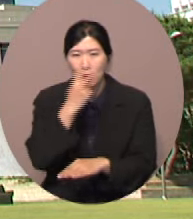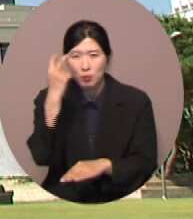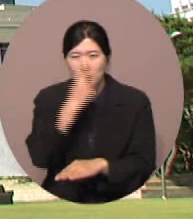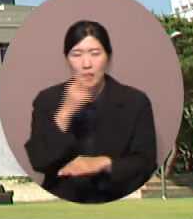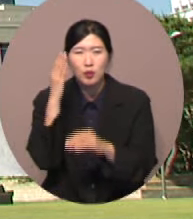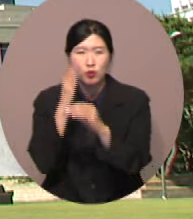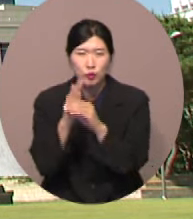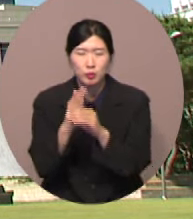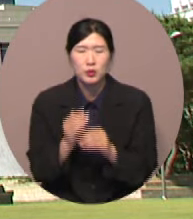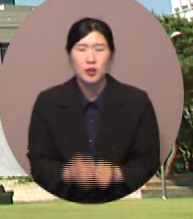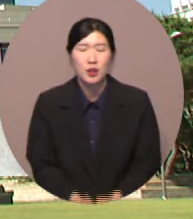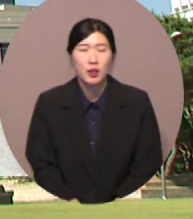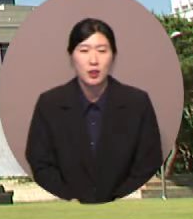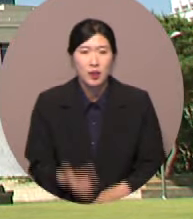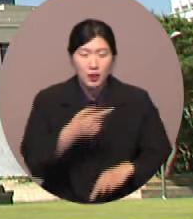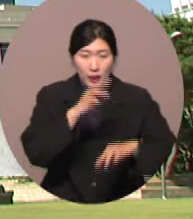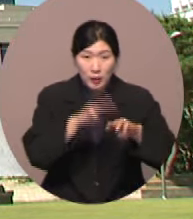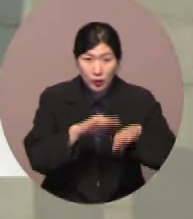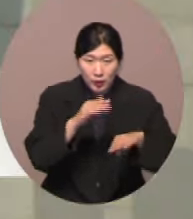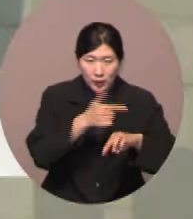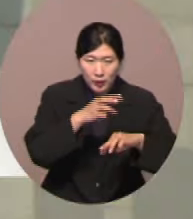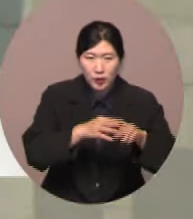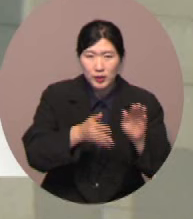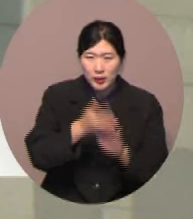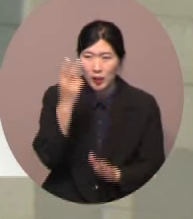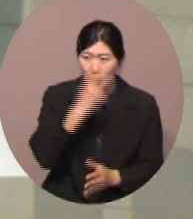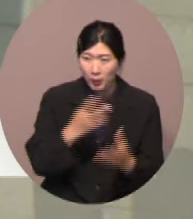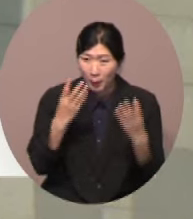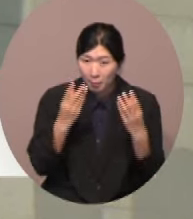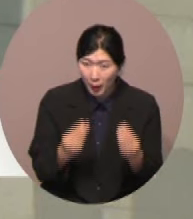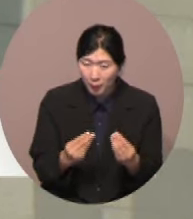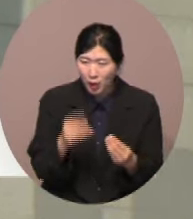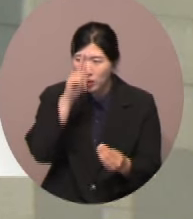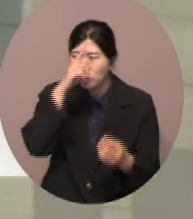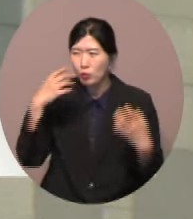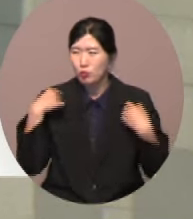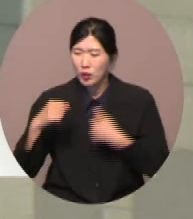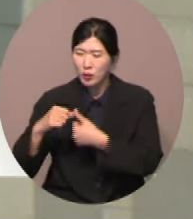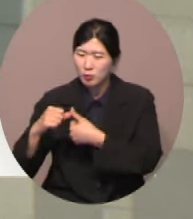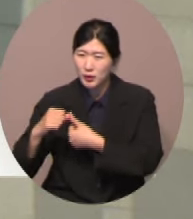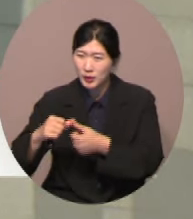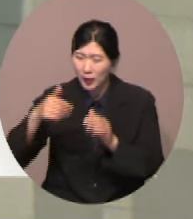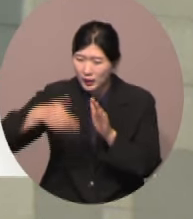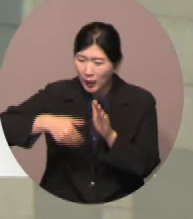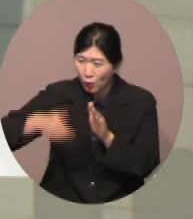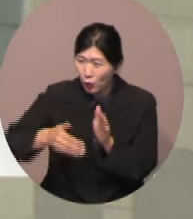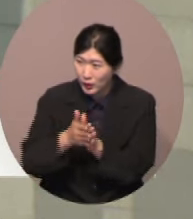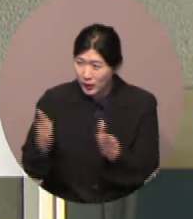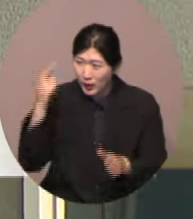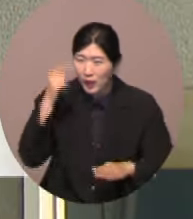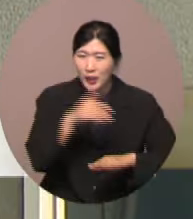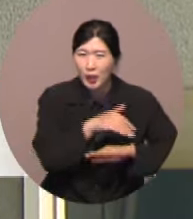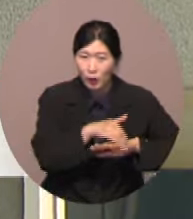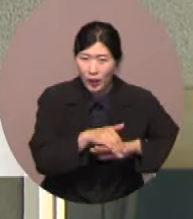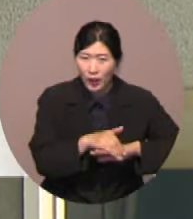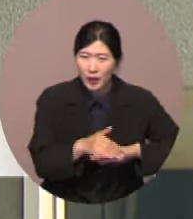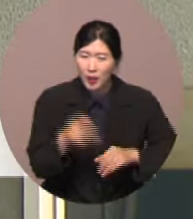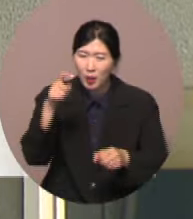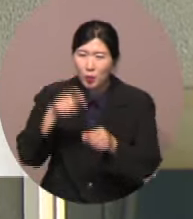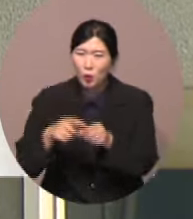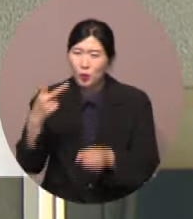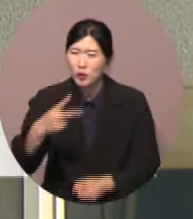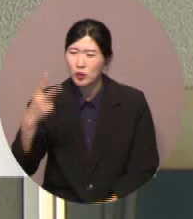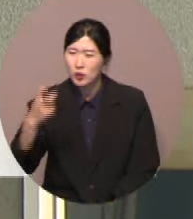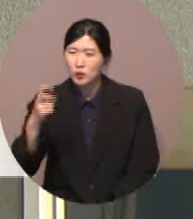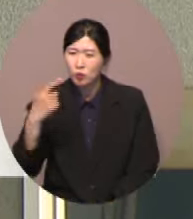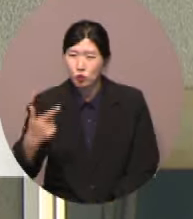있습니다 대전시는 재검토 등 설계가 마무리되면 정부와 협의해 최대한 빨리 착공하겠다는 입장이 지만 2년 후